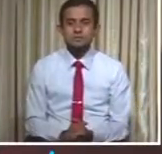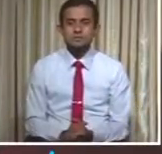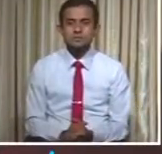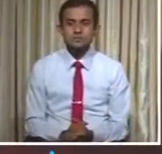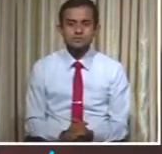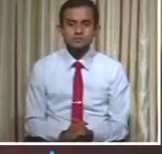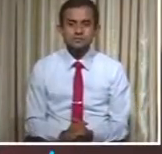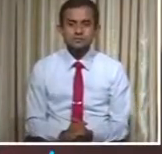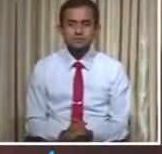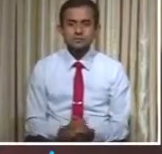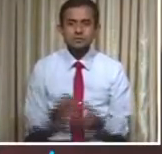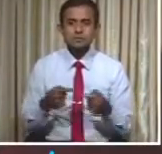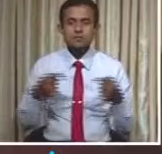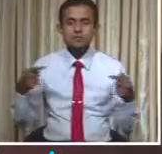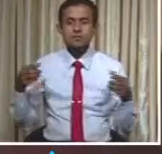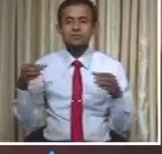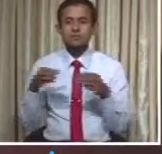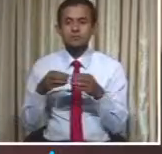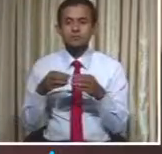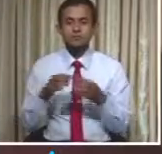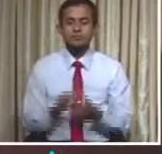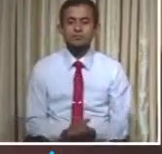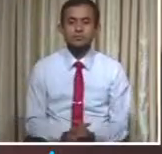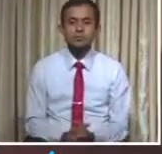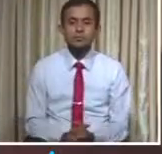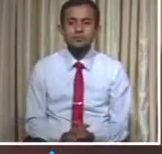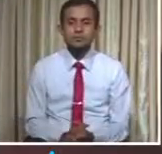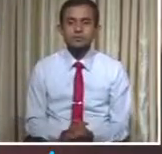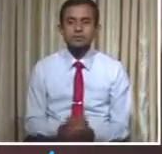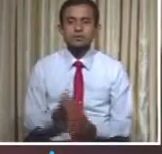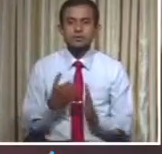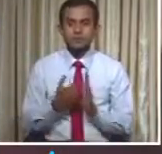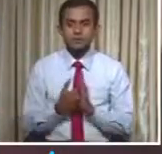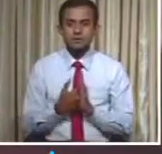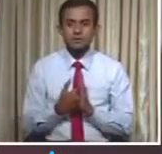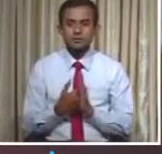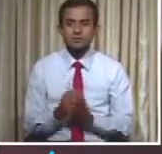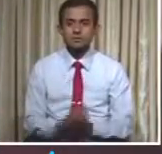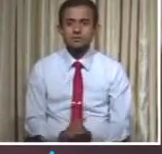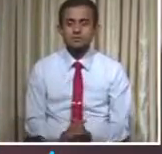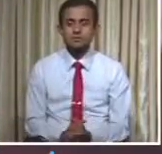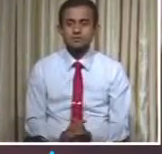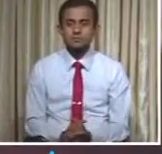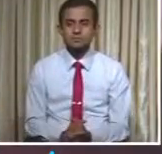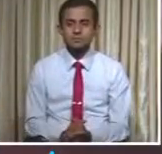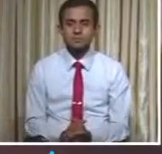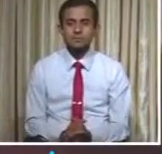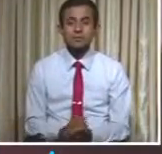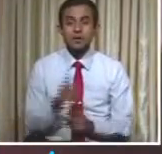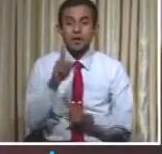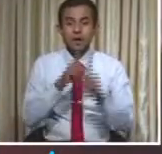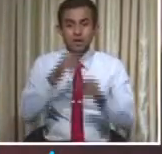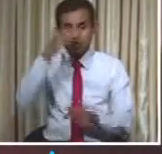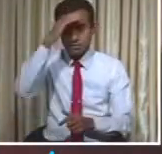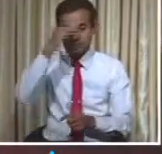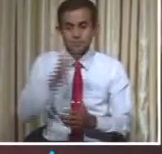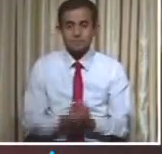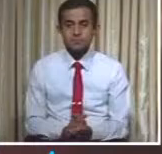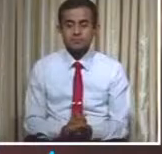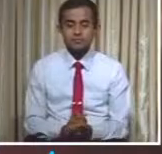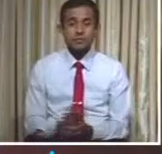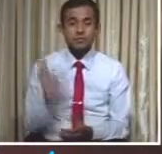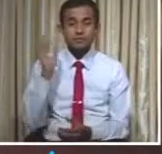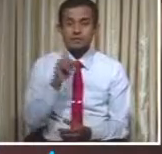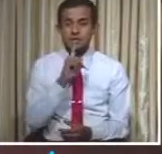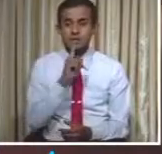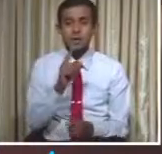නිසා අපේ විපක්ෂයේ පැත්තේ ගරු පොඩක් කතා කරලා කෝල් එකක් දීලා ඒ නිසා ගරු කතානායකතුමනි මම විශේෂයෙන්ම